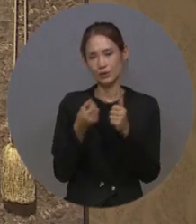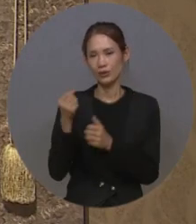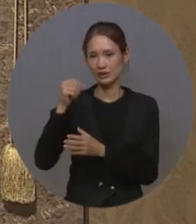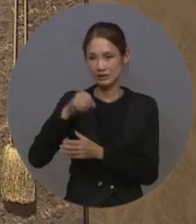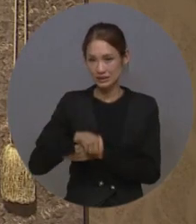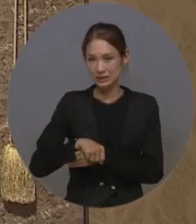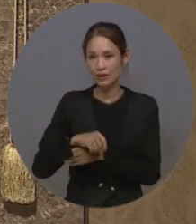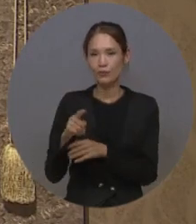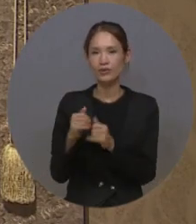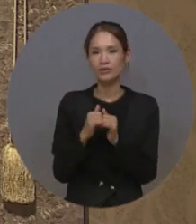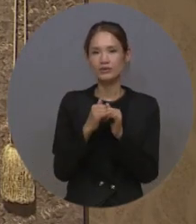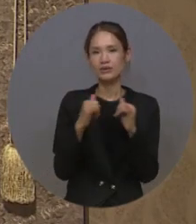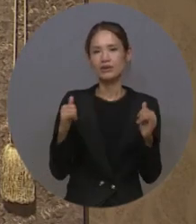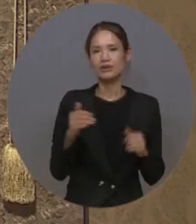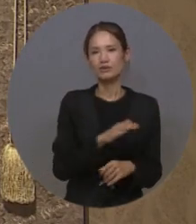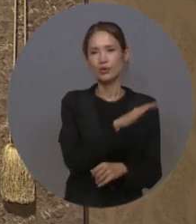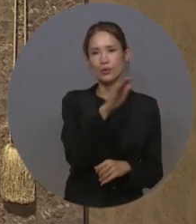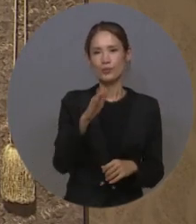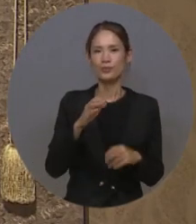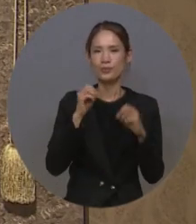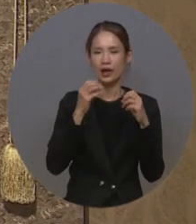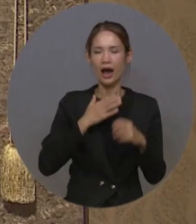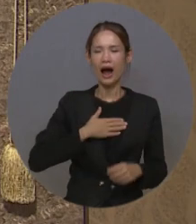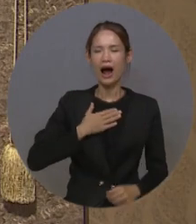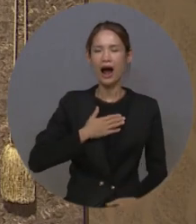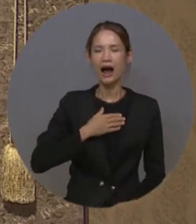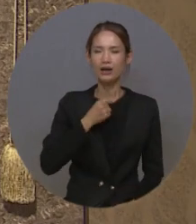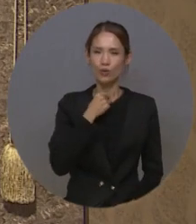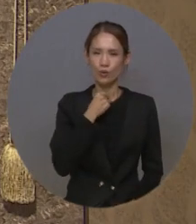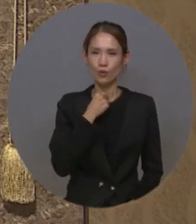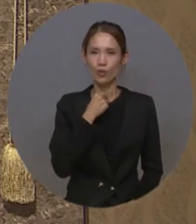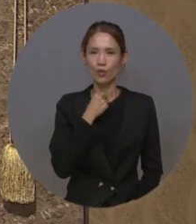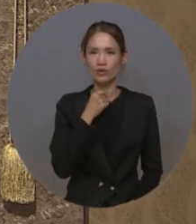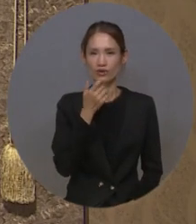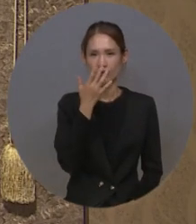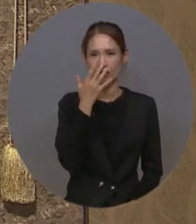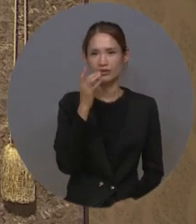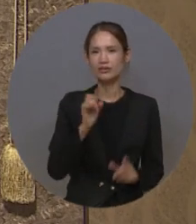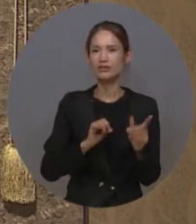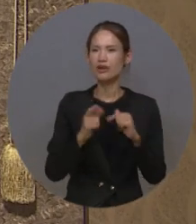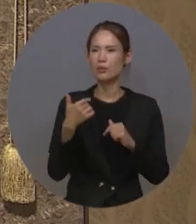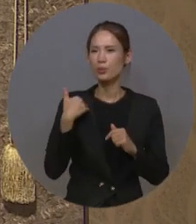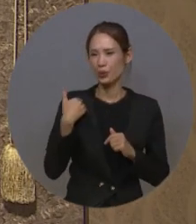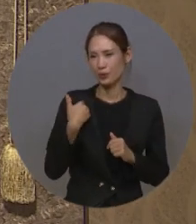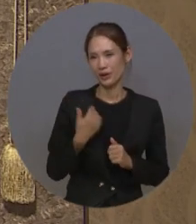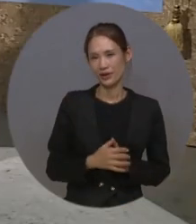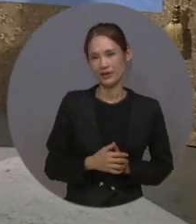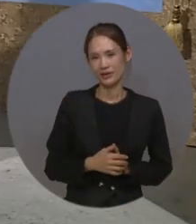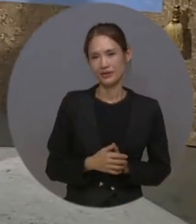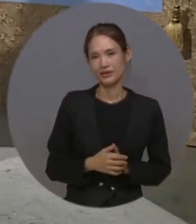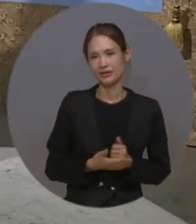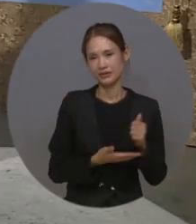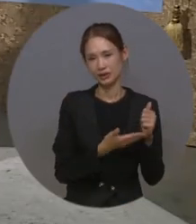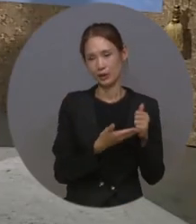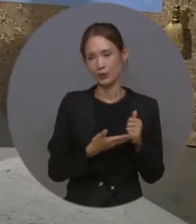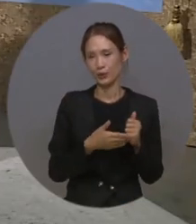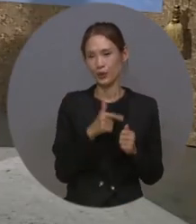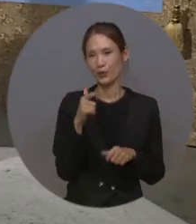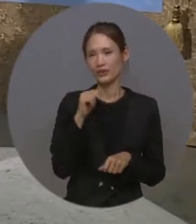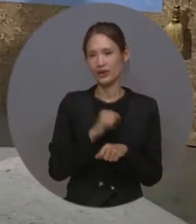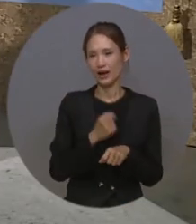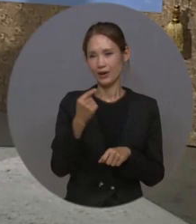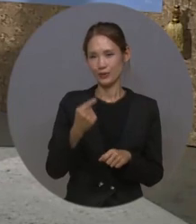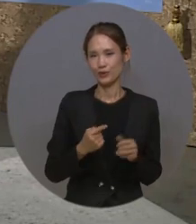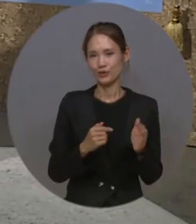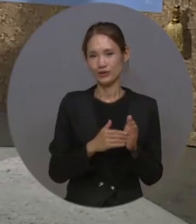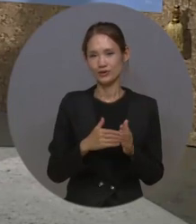것도 네. 좀 사람들이 좀 알아줬으면 좋겠다. 그쵸. 너무 몰라. 네. 대표님 오늘 너무 잘 나와주셨습니다. 왜냐하면